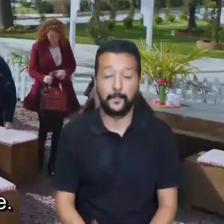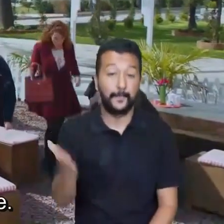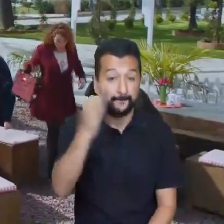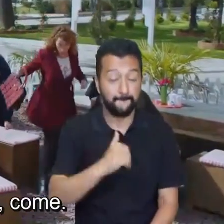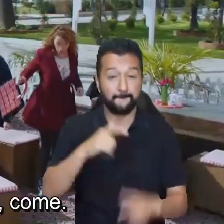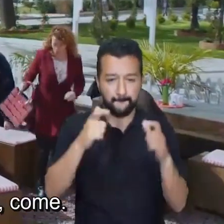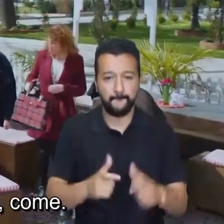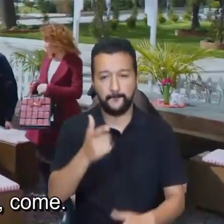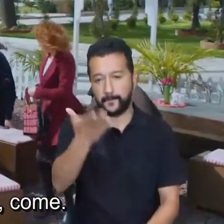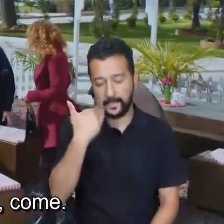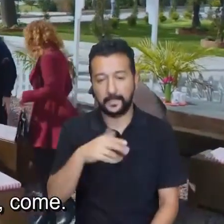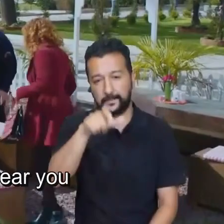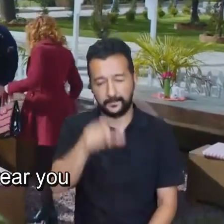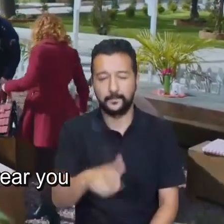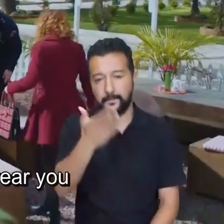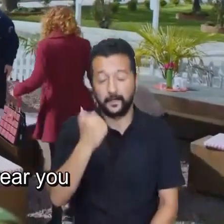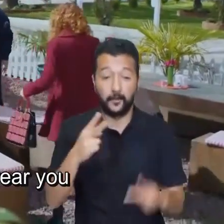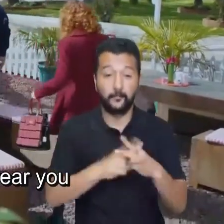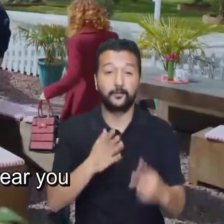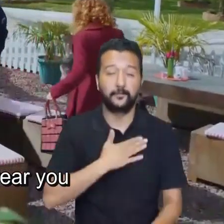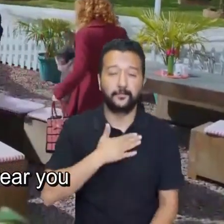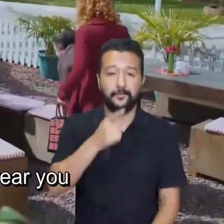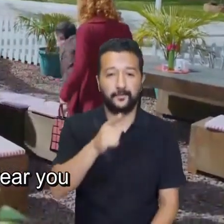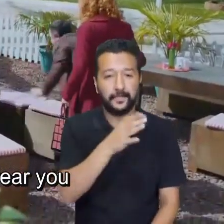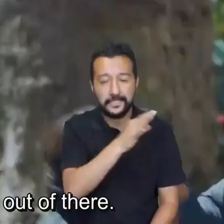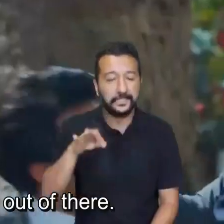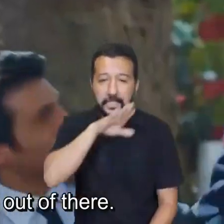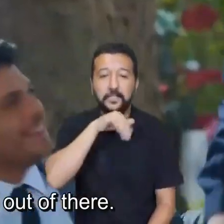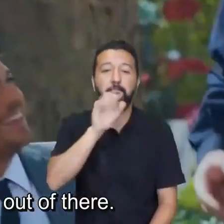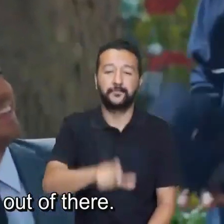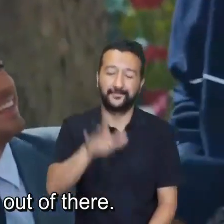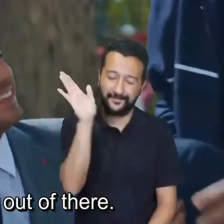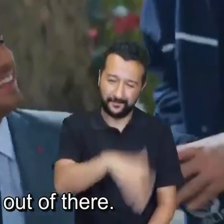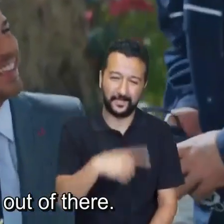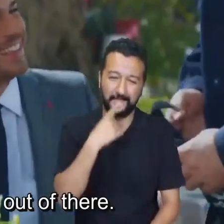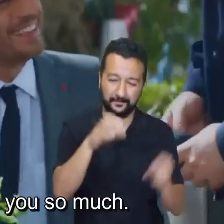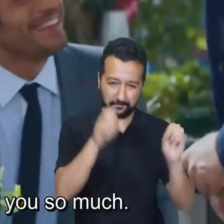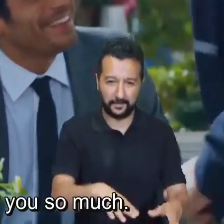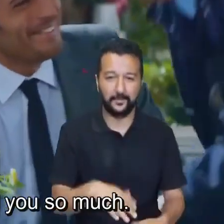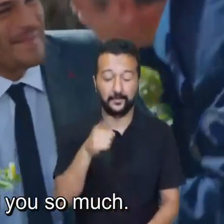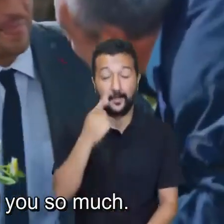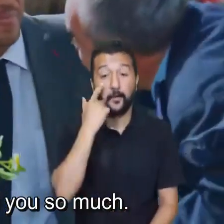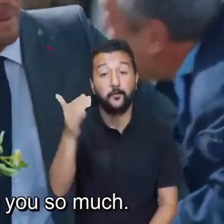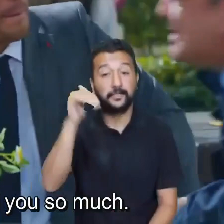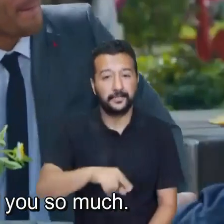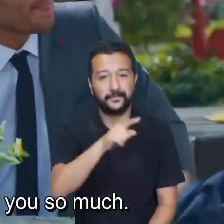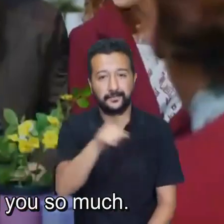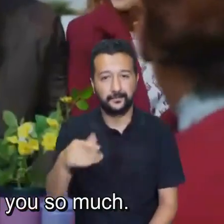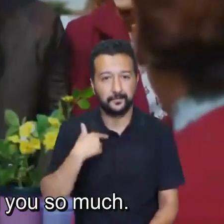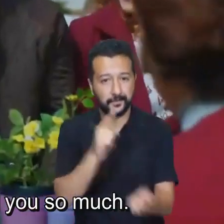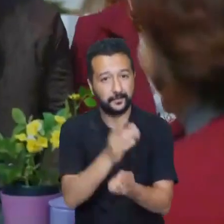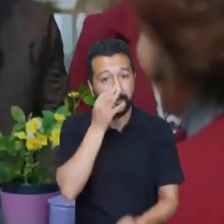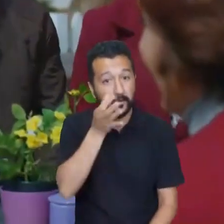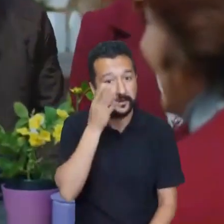Gel gel. Gel Perran'ım, gel. Komiserim benim. Vallahi hiç yaşlanmıyorsun ha. Hadi hadi hadi oradan. Hoş geldiniz siz. Ya biz sizi